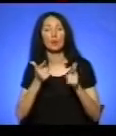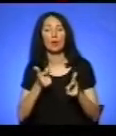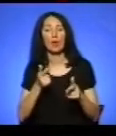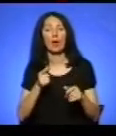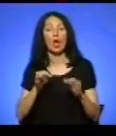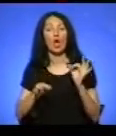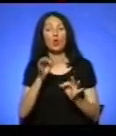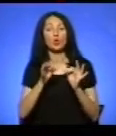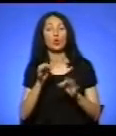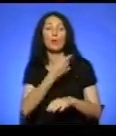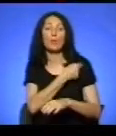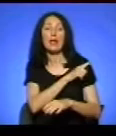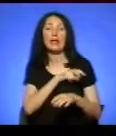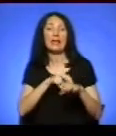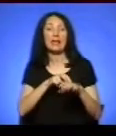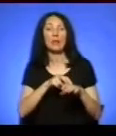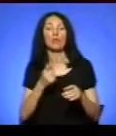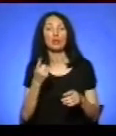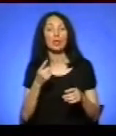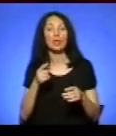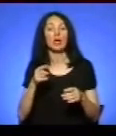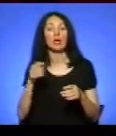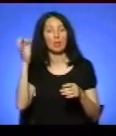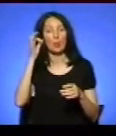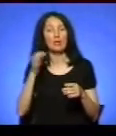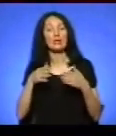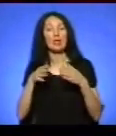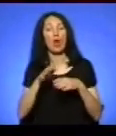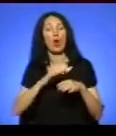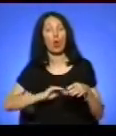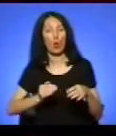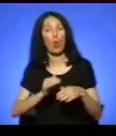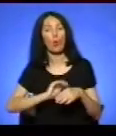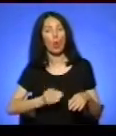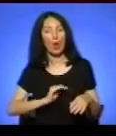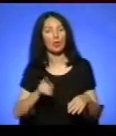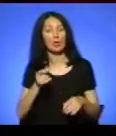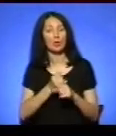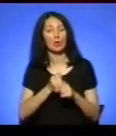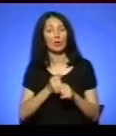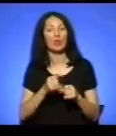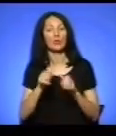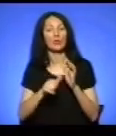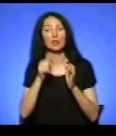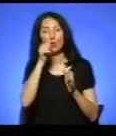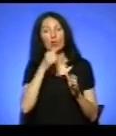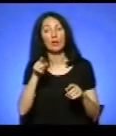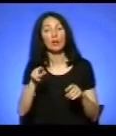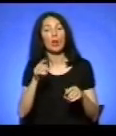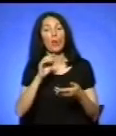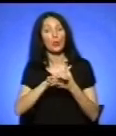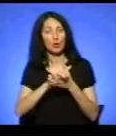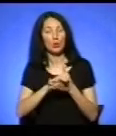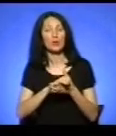німецьких компаній, де пропрацював 15 років. Каже, саме там ознайомився з азами сімейної медицини, побачив